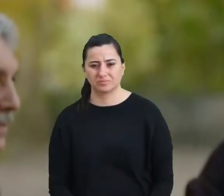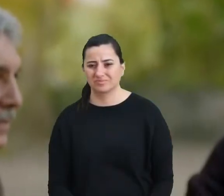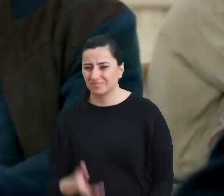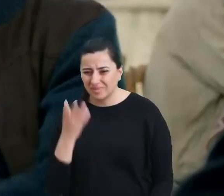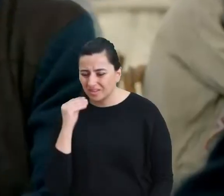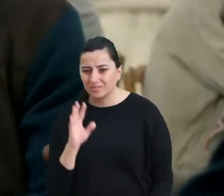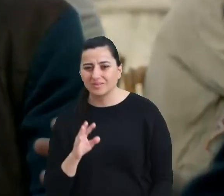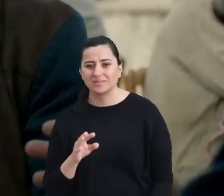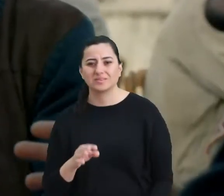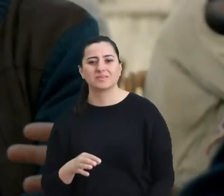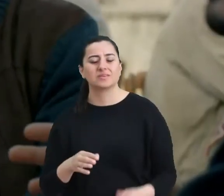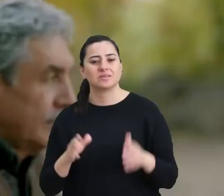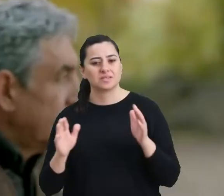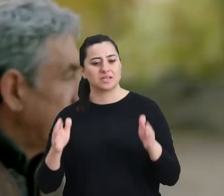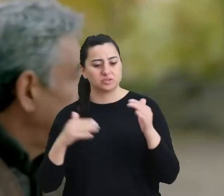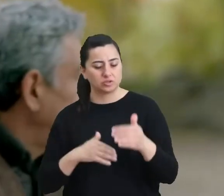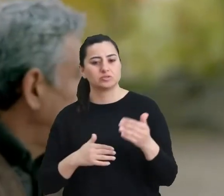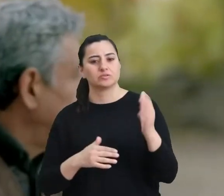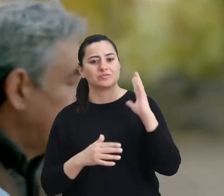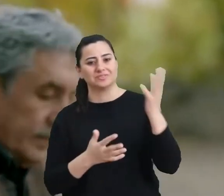Ne? Yanına da 4 tane pipet.